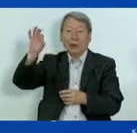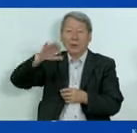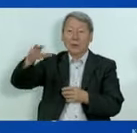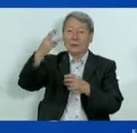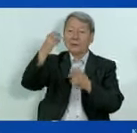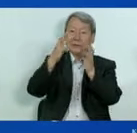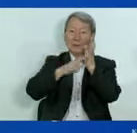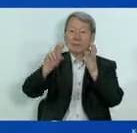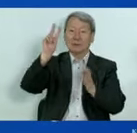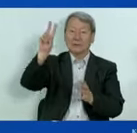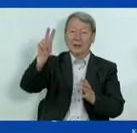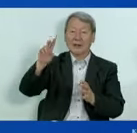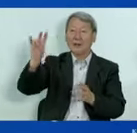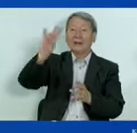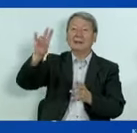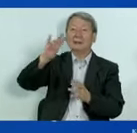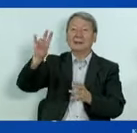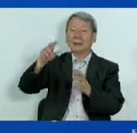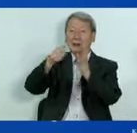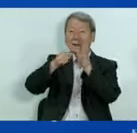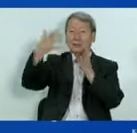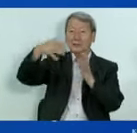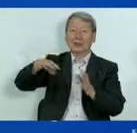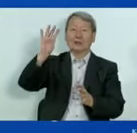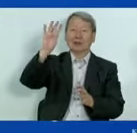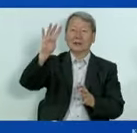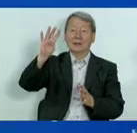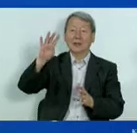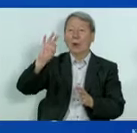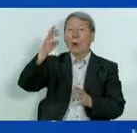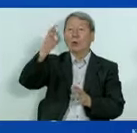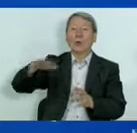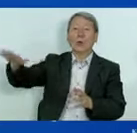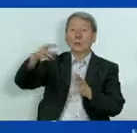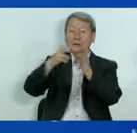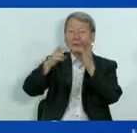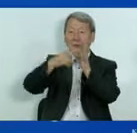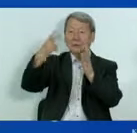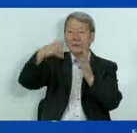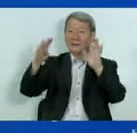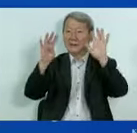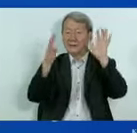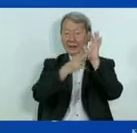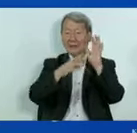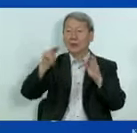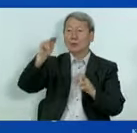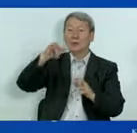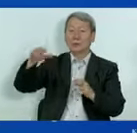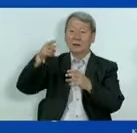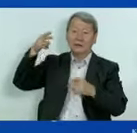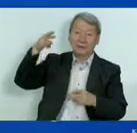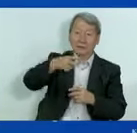области 382, в Нарынской области 654, в Волжской области 729, в Чуйской